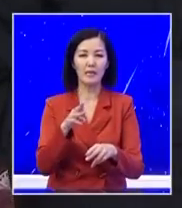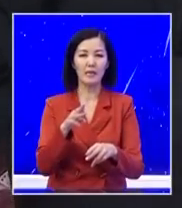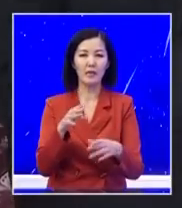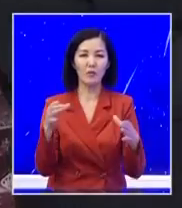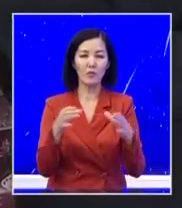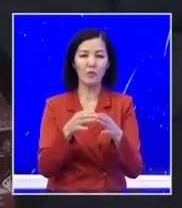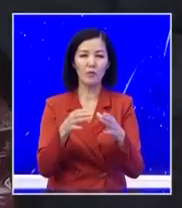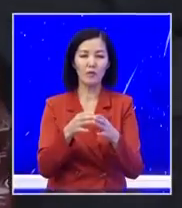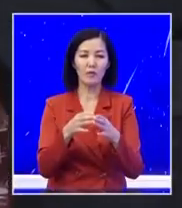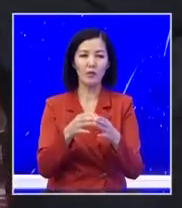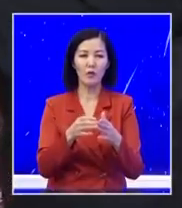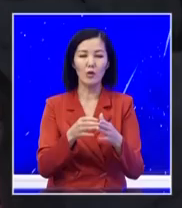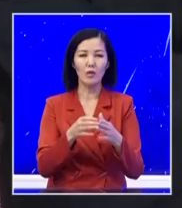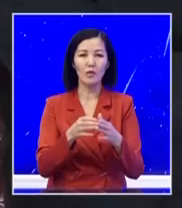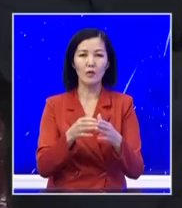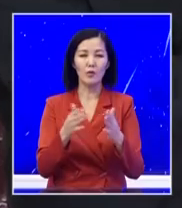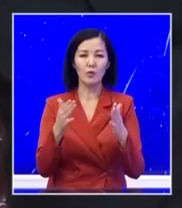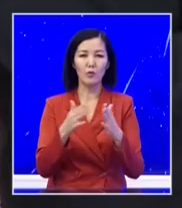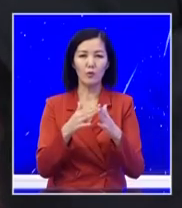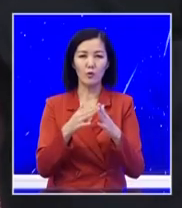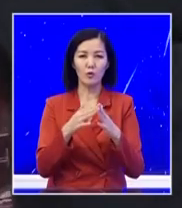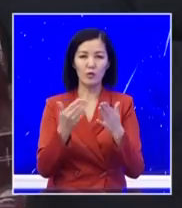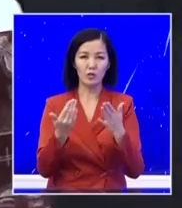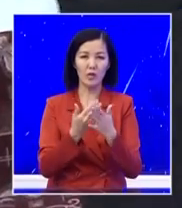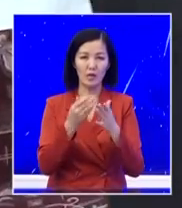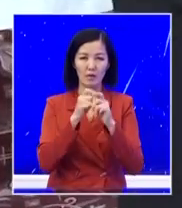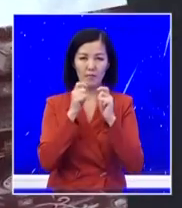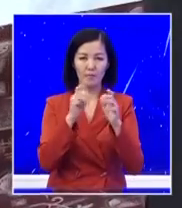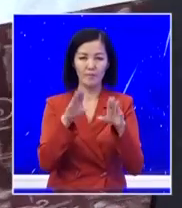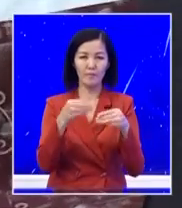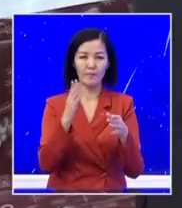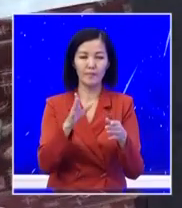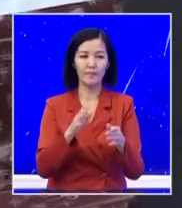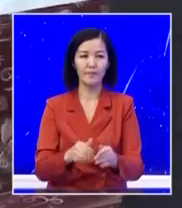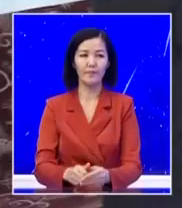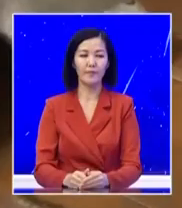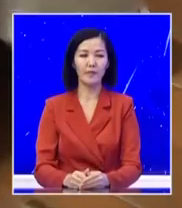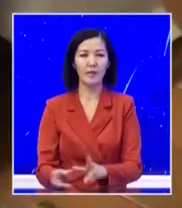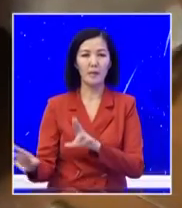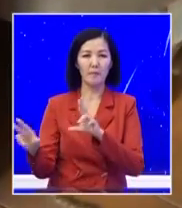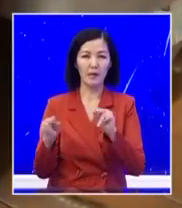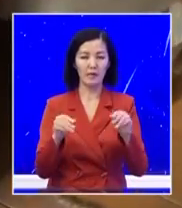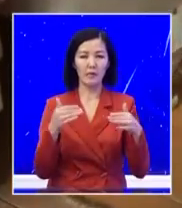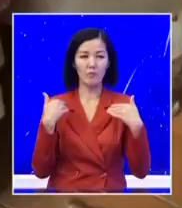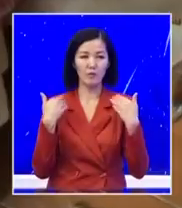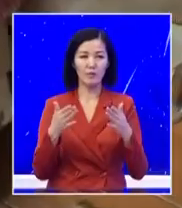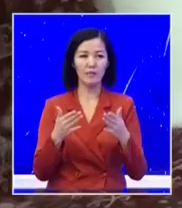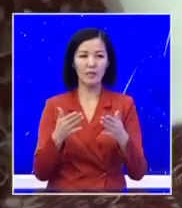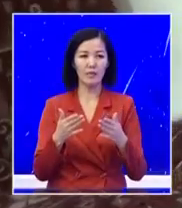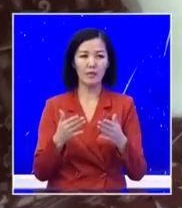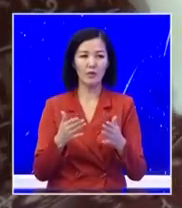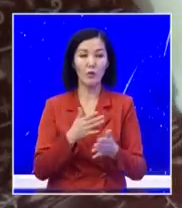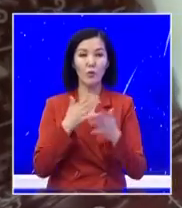атынан сіздерге осы баспана кілтін табыстауға рұқсат етіңіздер. Бақытты болыңыздар. Алла разы болсын